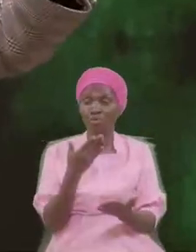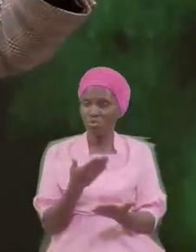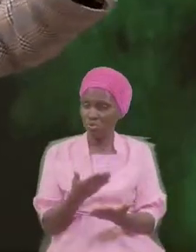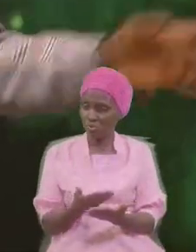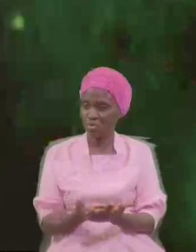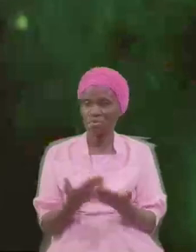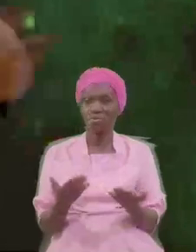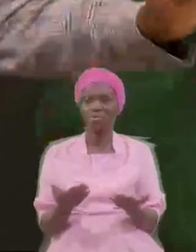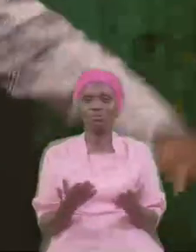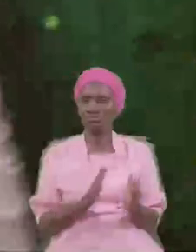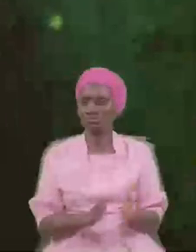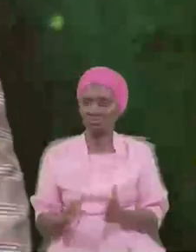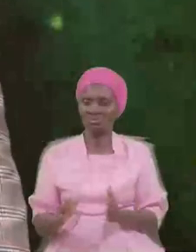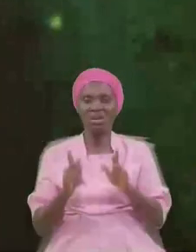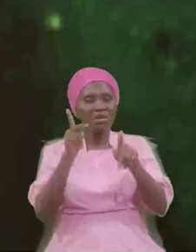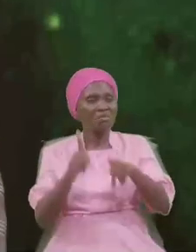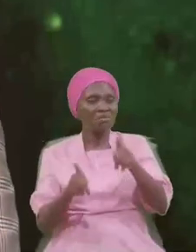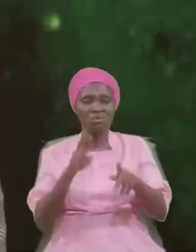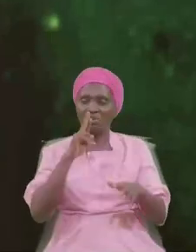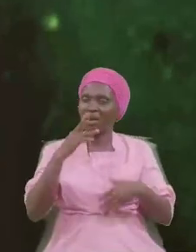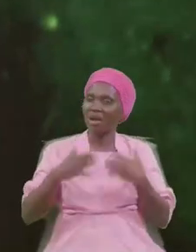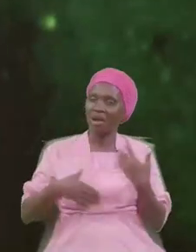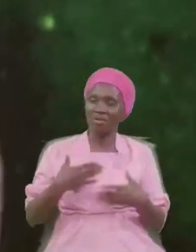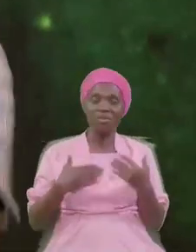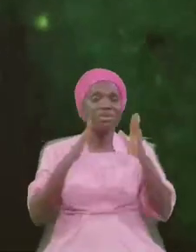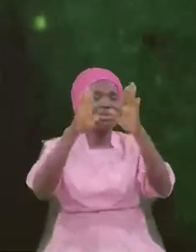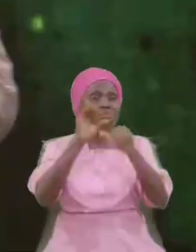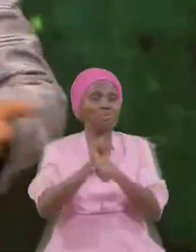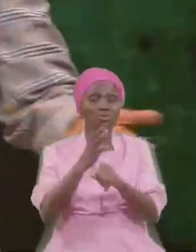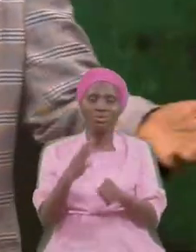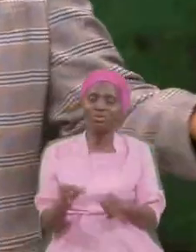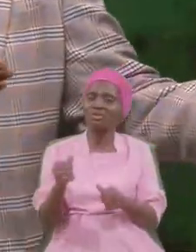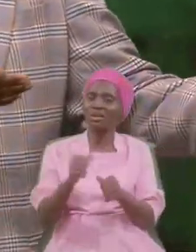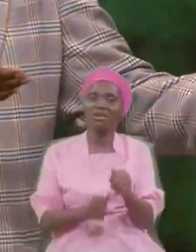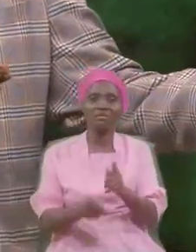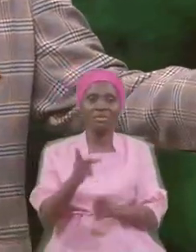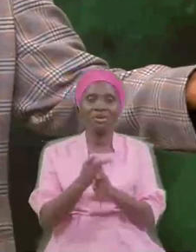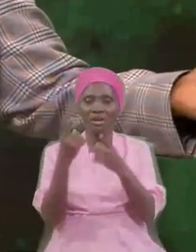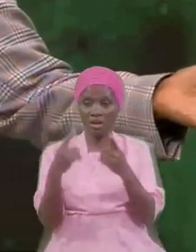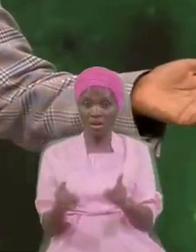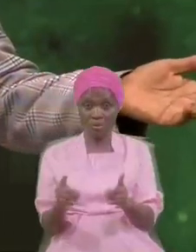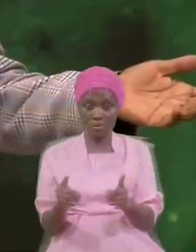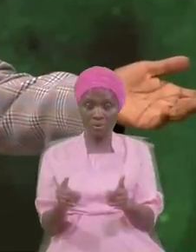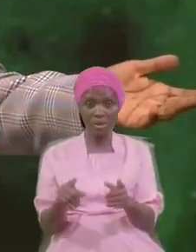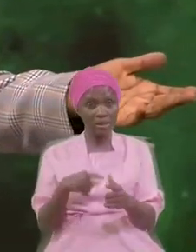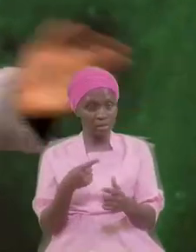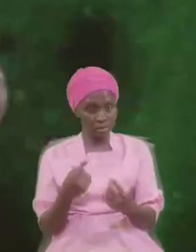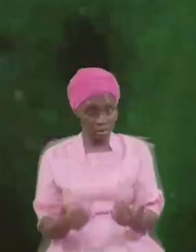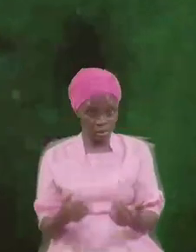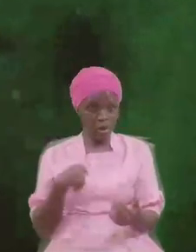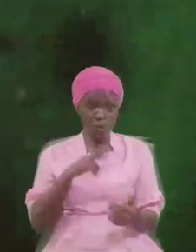enchantés. Des miracles de tout genre se sont produits. Maintenant, nous étions sur le point de partir.